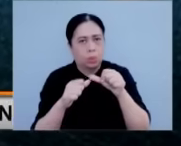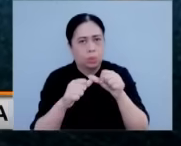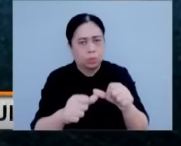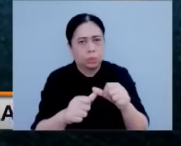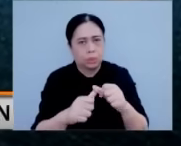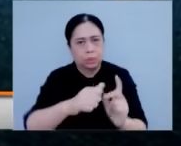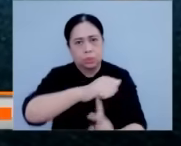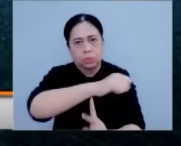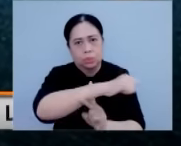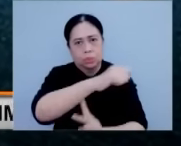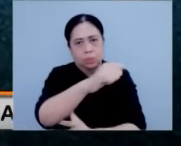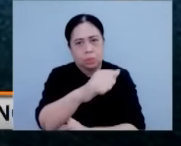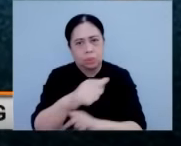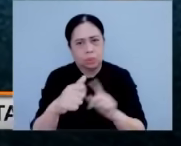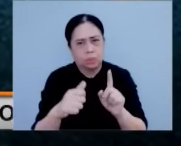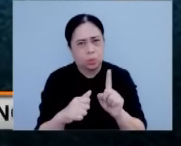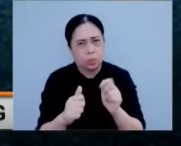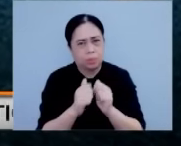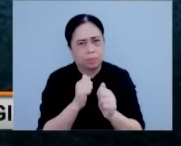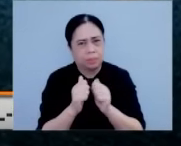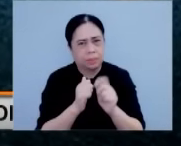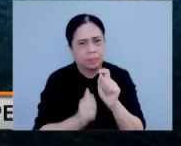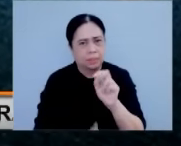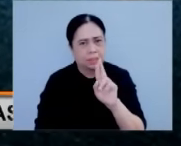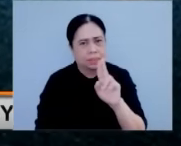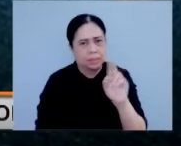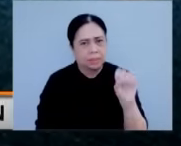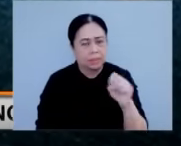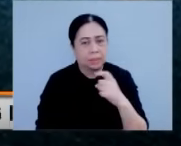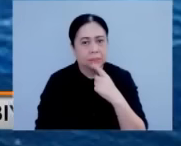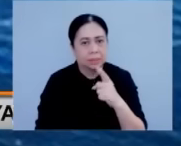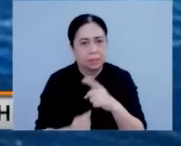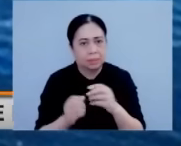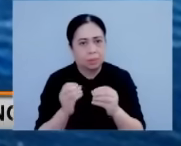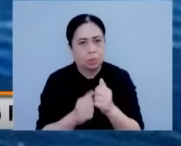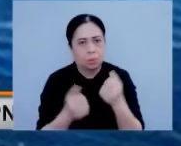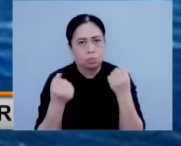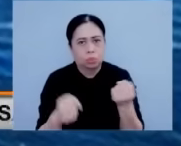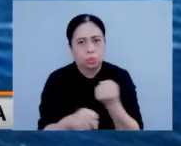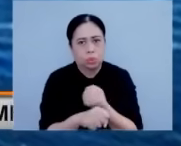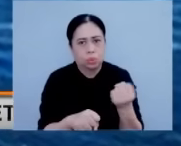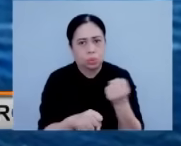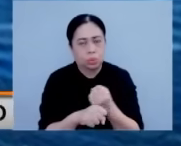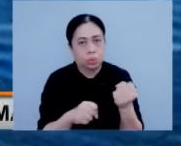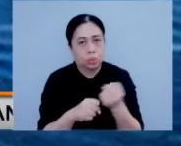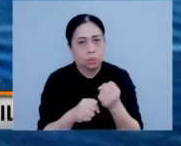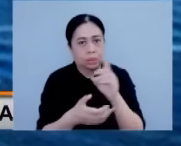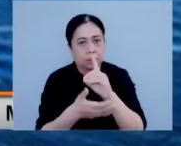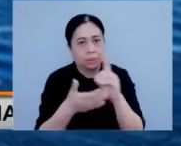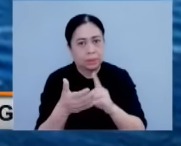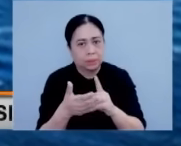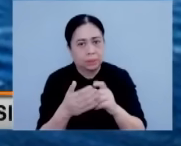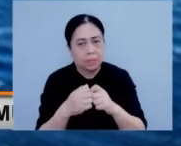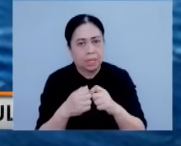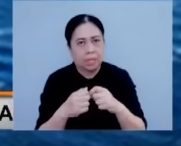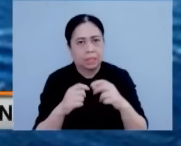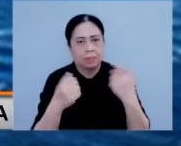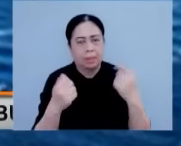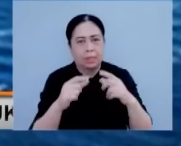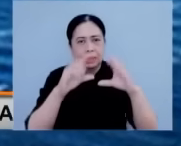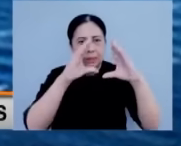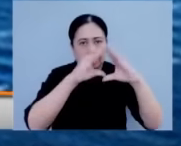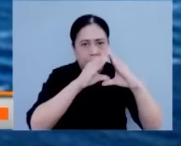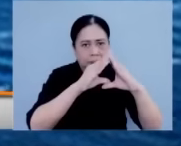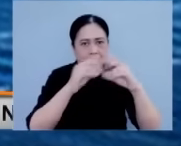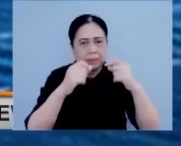ang isa sa mga sinasabing pinakamatibay na disenyo ng tulay. Puro mga triangle o tatsulok ang suporta ng tulay. Dahil sa physics,